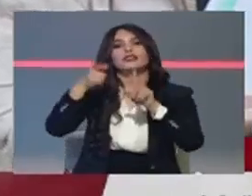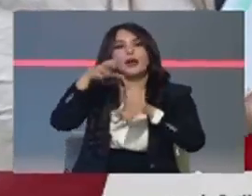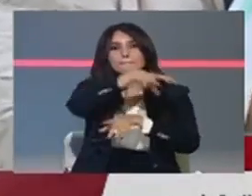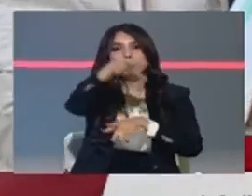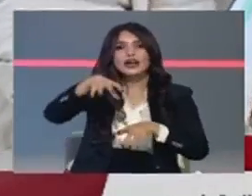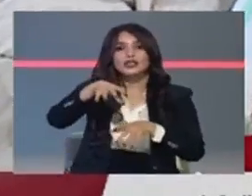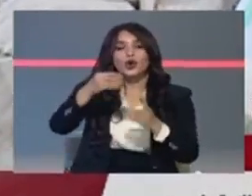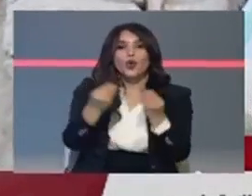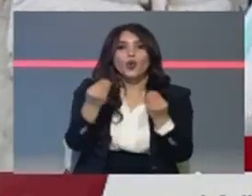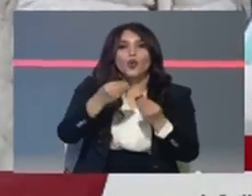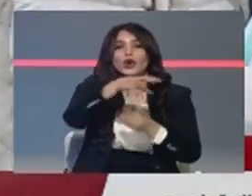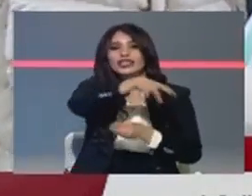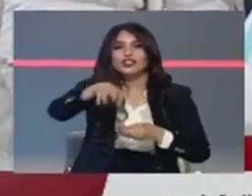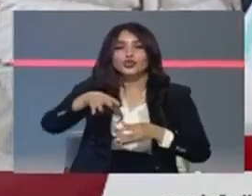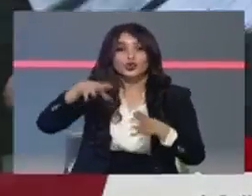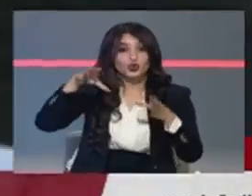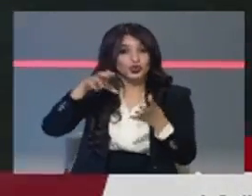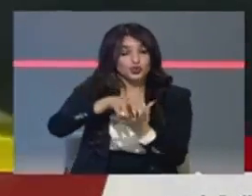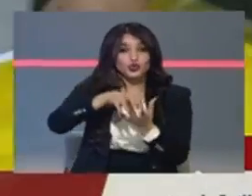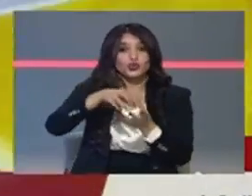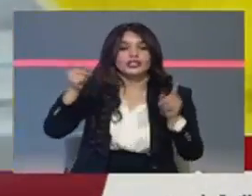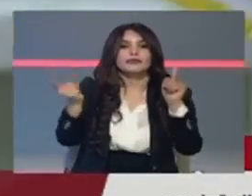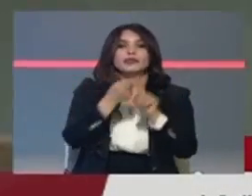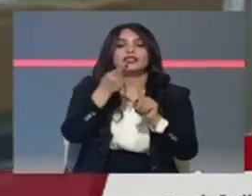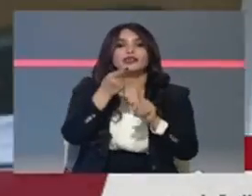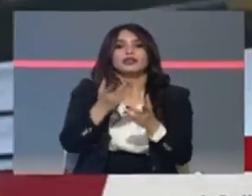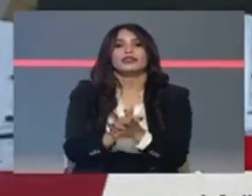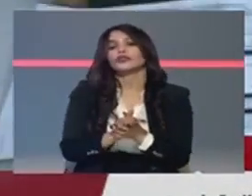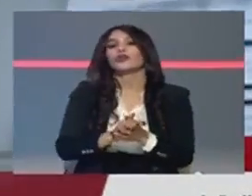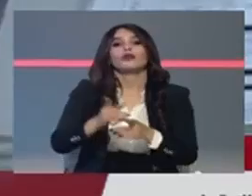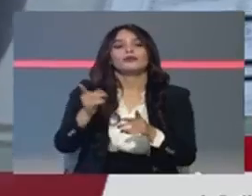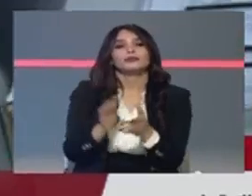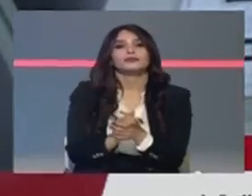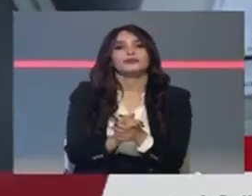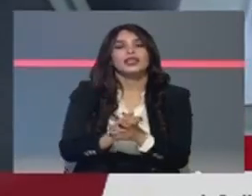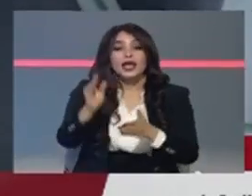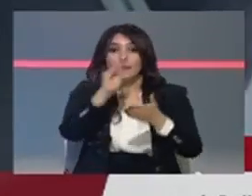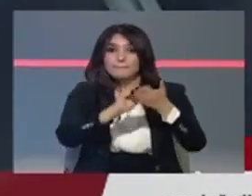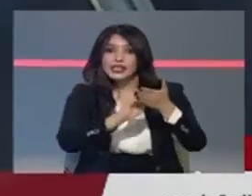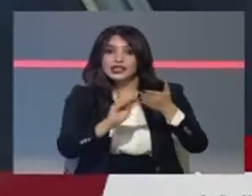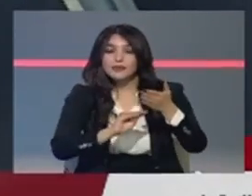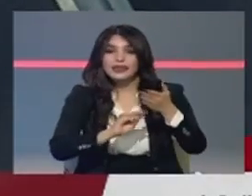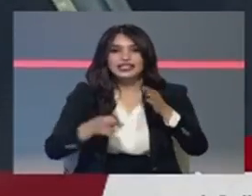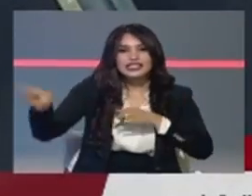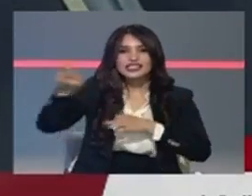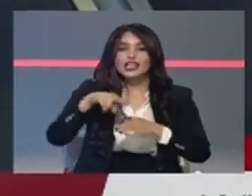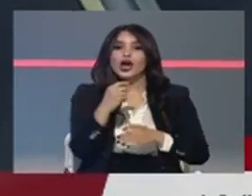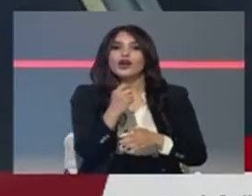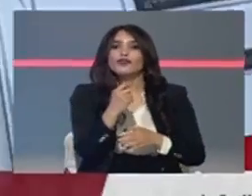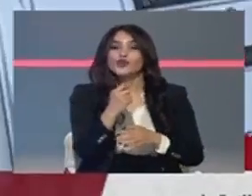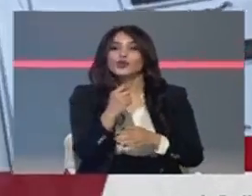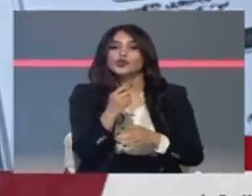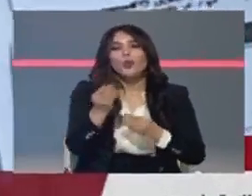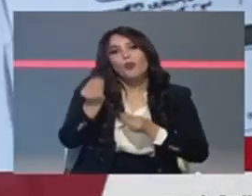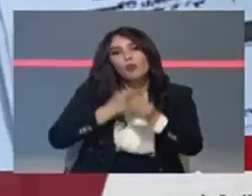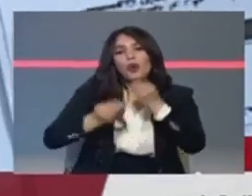ومحليا صندوقا خاصا وذا أولوية. يعدوا مطلب استرجاع مصاريف أو مطلب خدمة